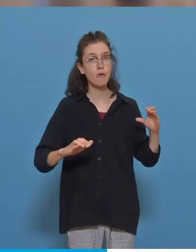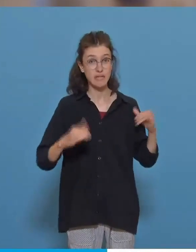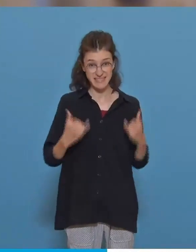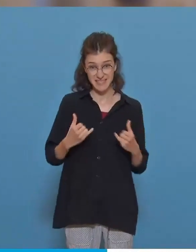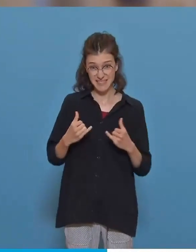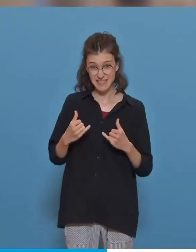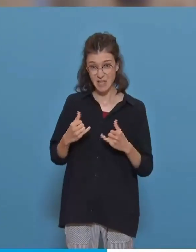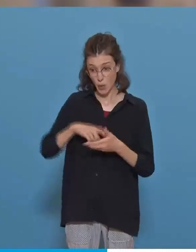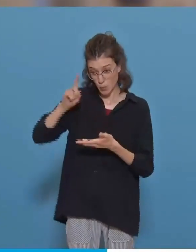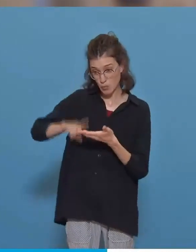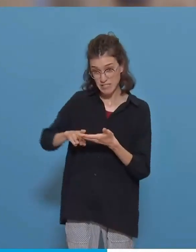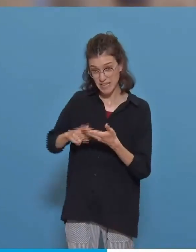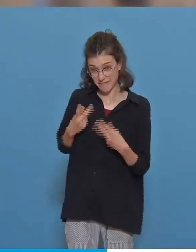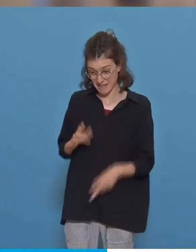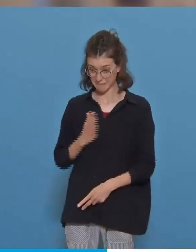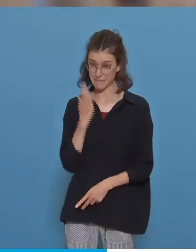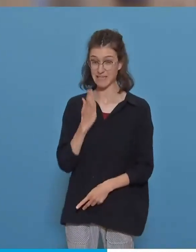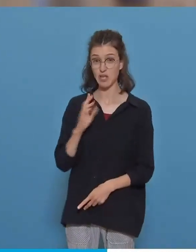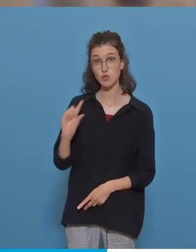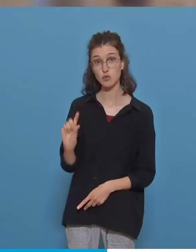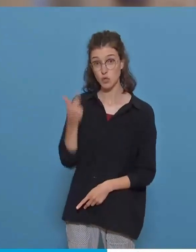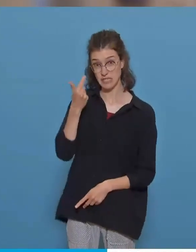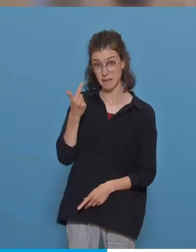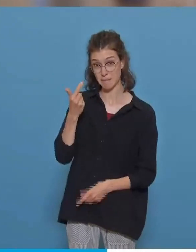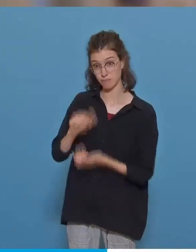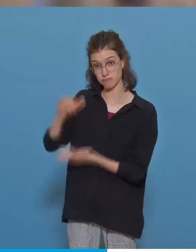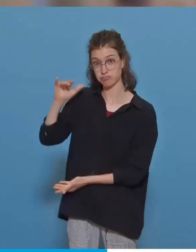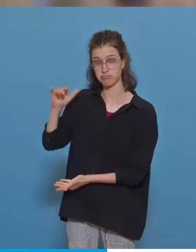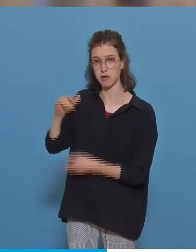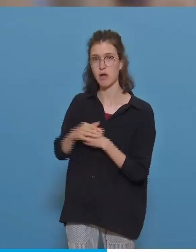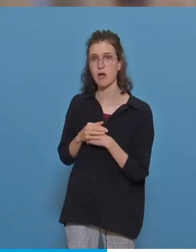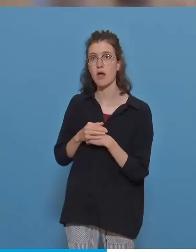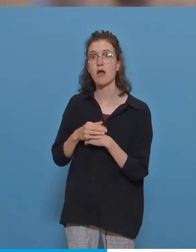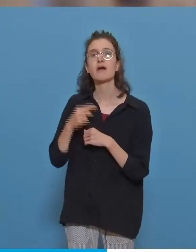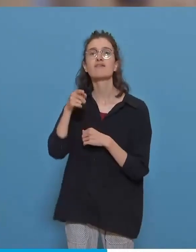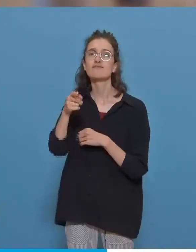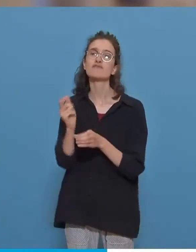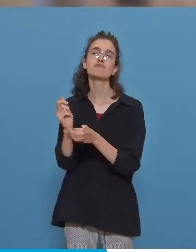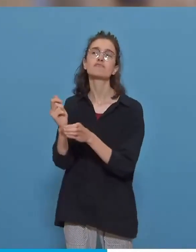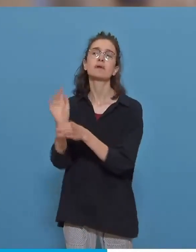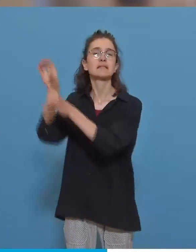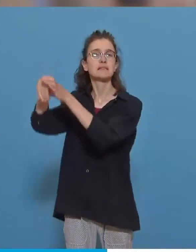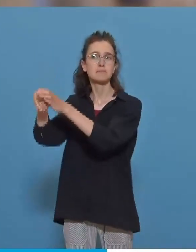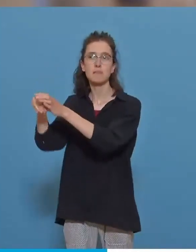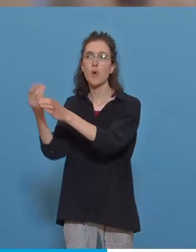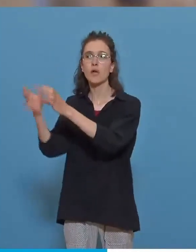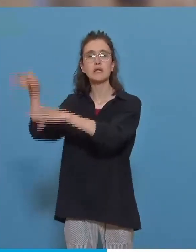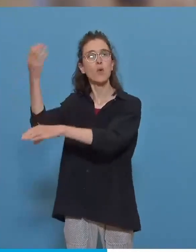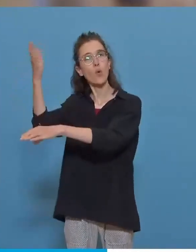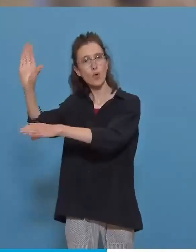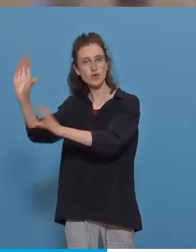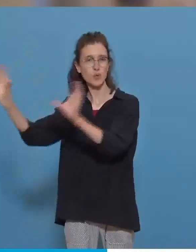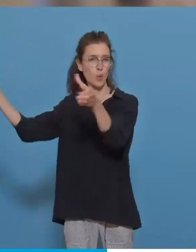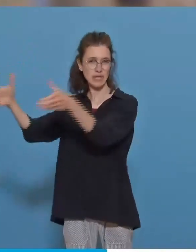collectivité, pendant que l'autre collectivité où vous siégez, vous avez sabré quasi l'intégralité des crédits dédiés. Donc je vous demande à un